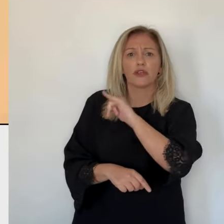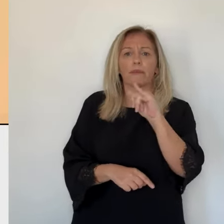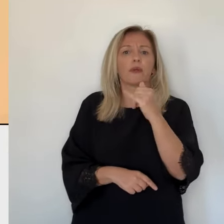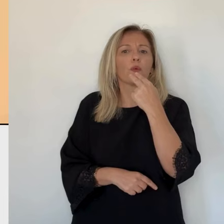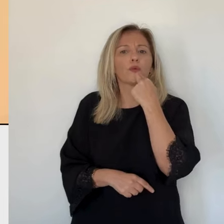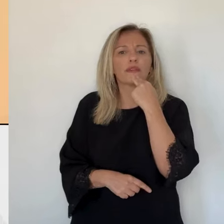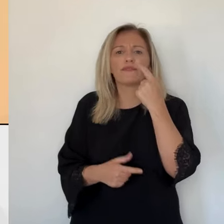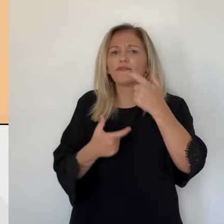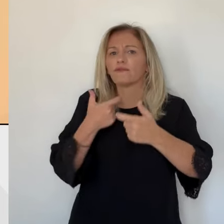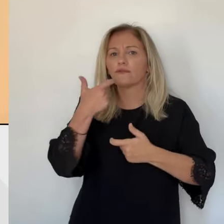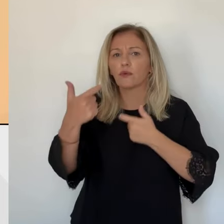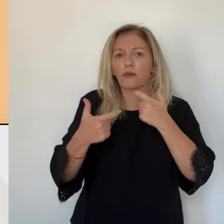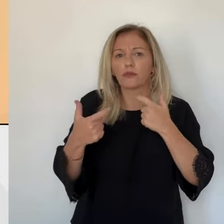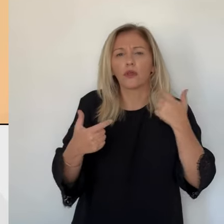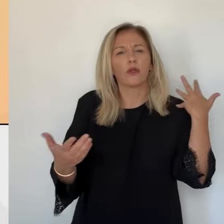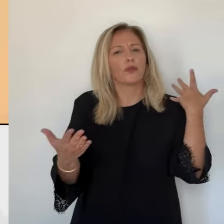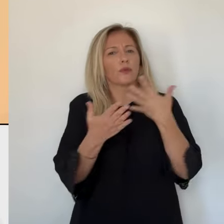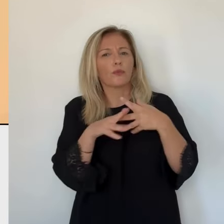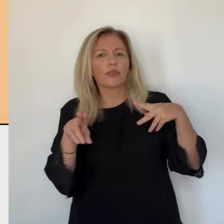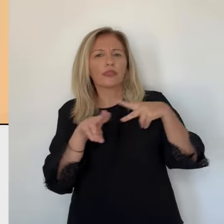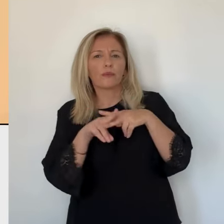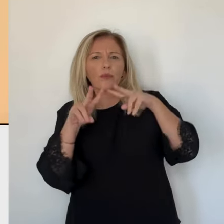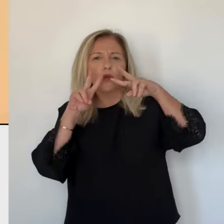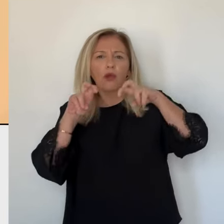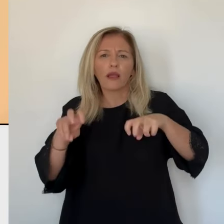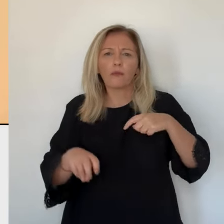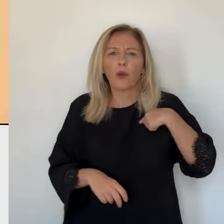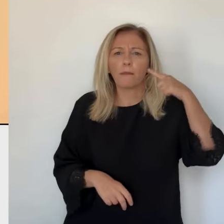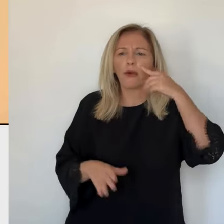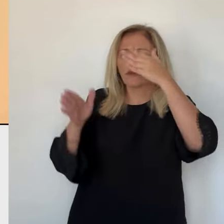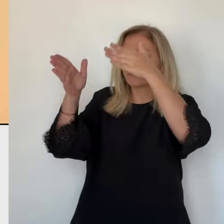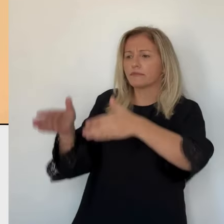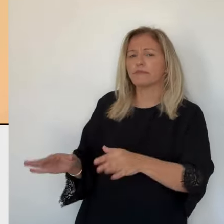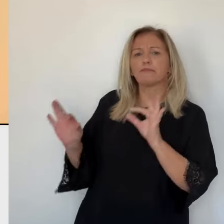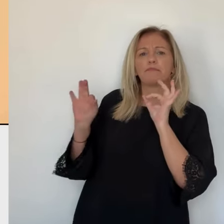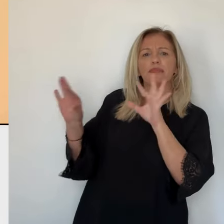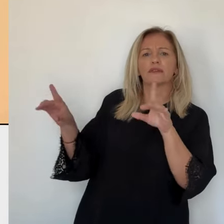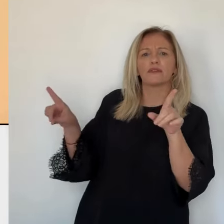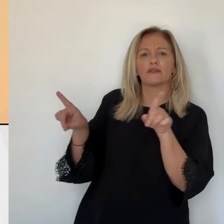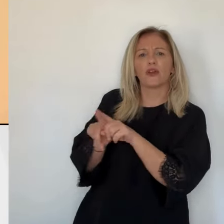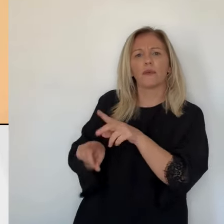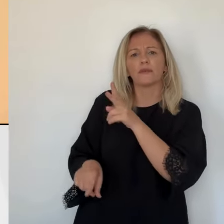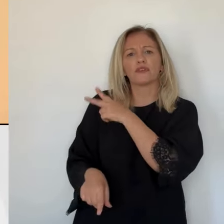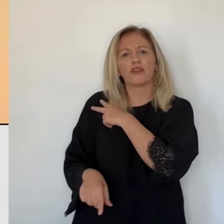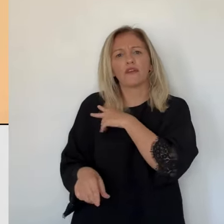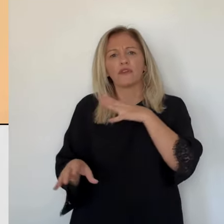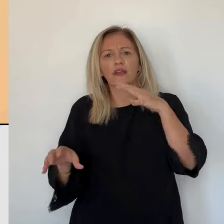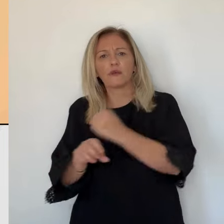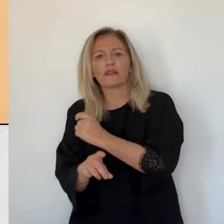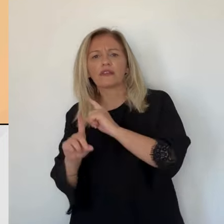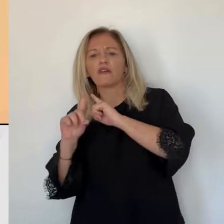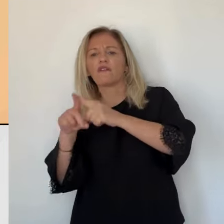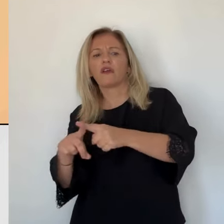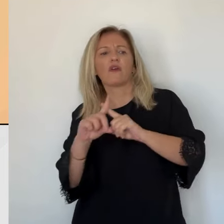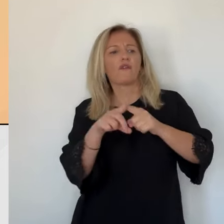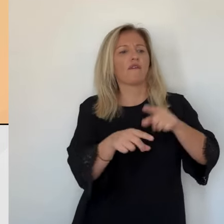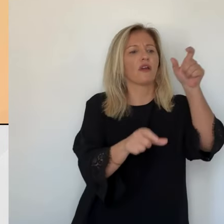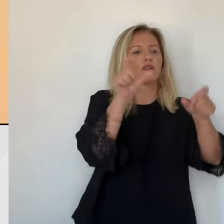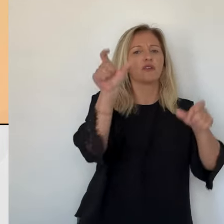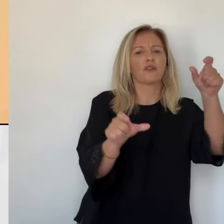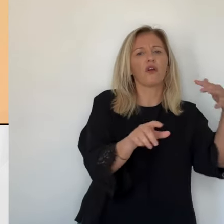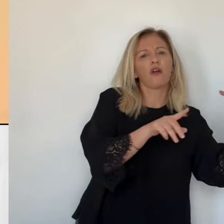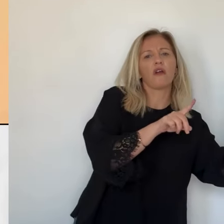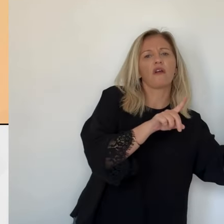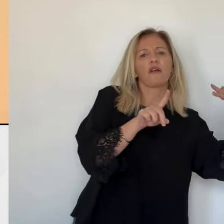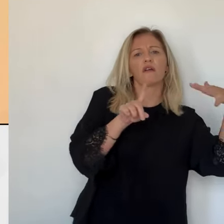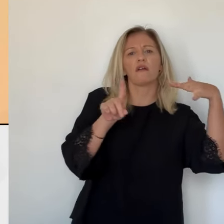procédure. Et je crois que par facilité, on lui donne ce rôle, depuis le début de l'enquête, le